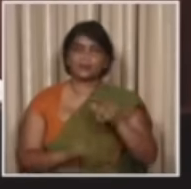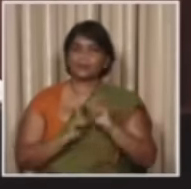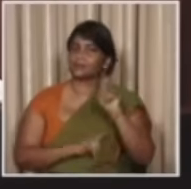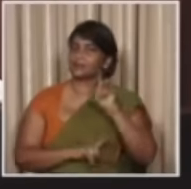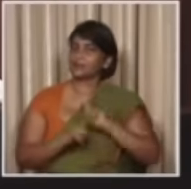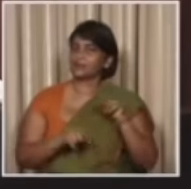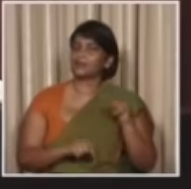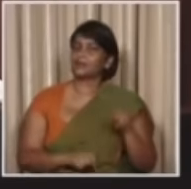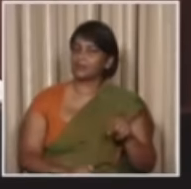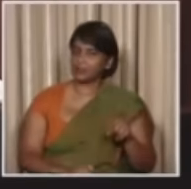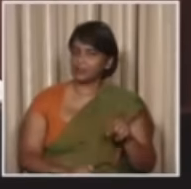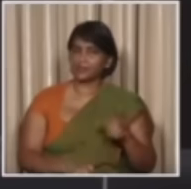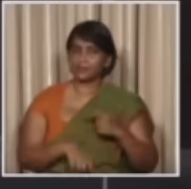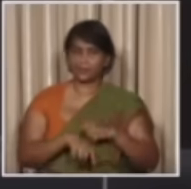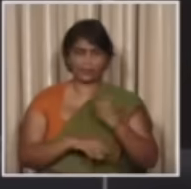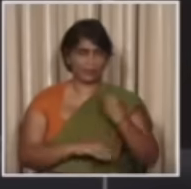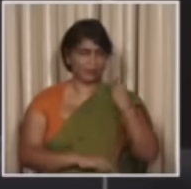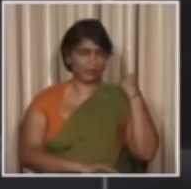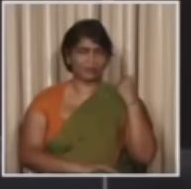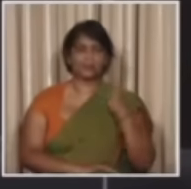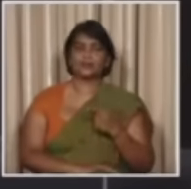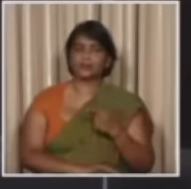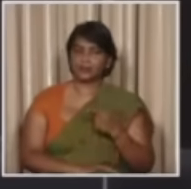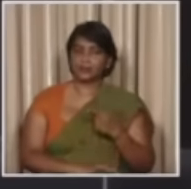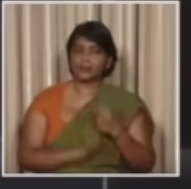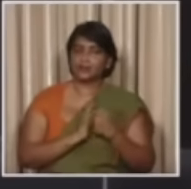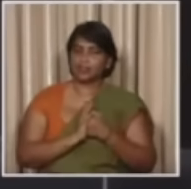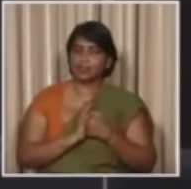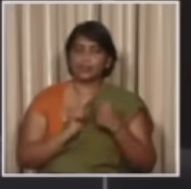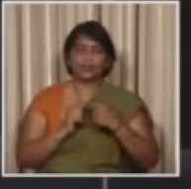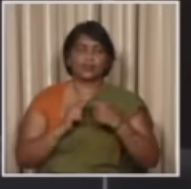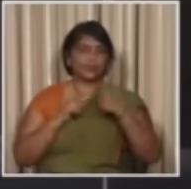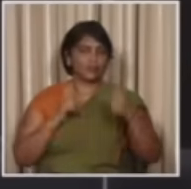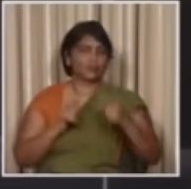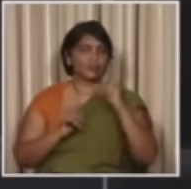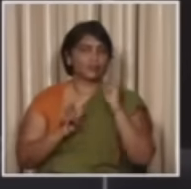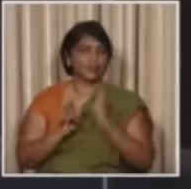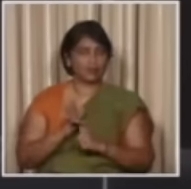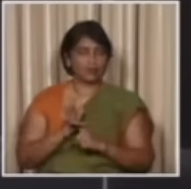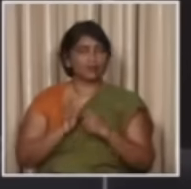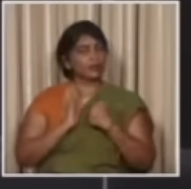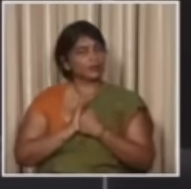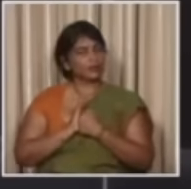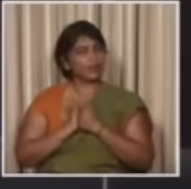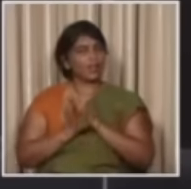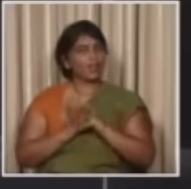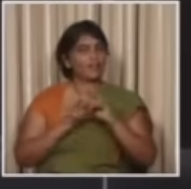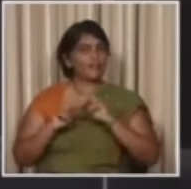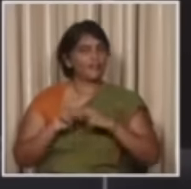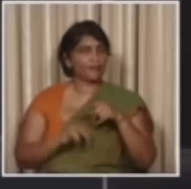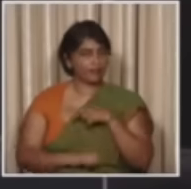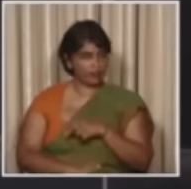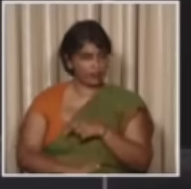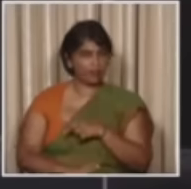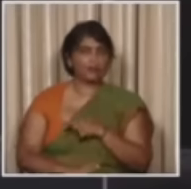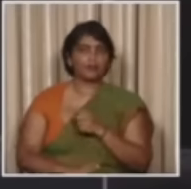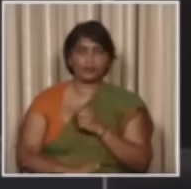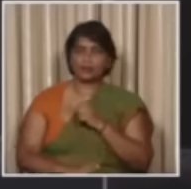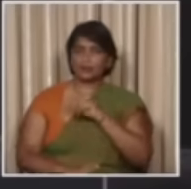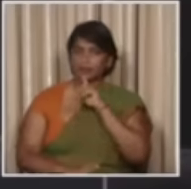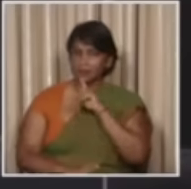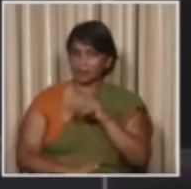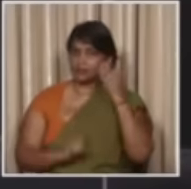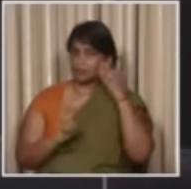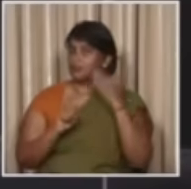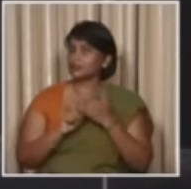සභාවේදී දැන් මේ මොහොතකට පෙර ගරු විපක්ෂ සංවිධායකතුමන් ගරු හරින් ෆ්‍රැන්ඩු මැතිතුමත් මතු කරපු